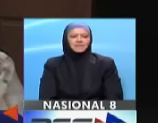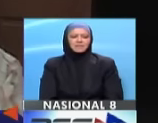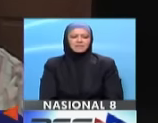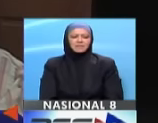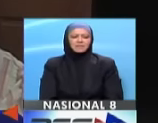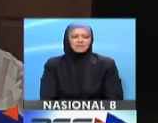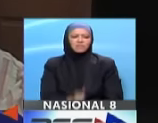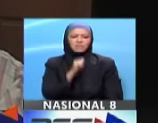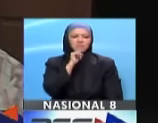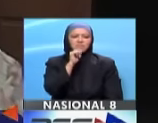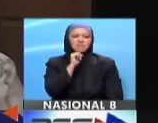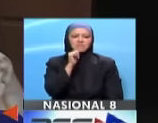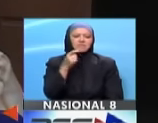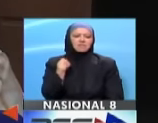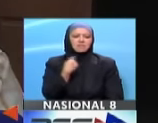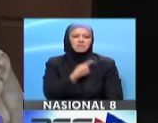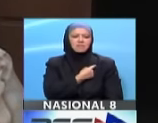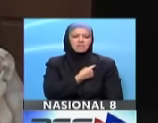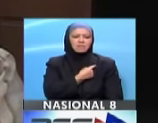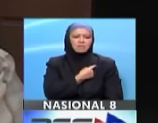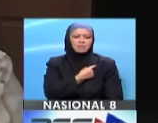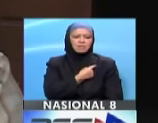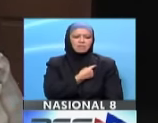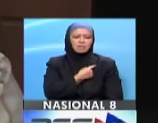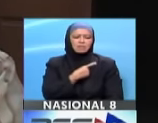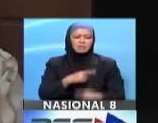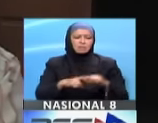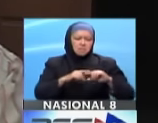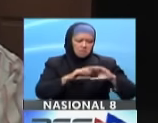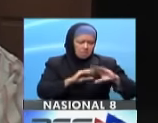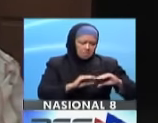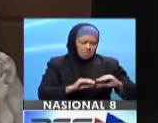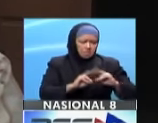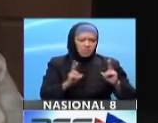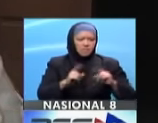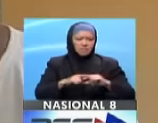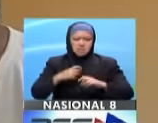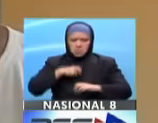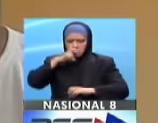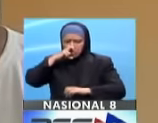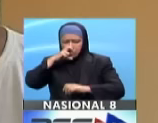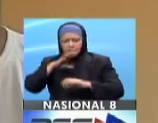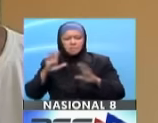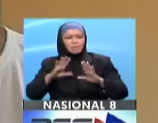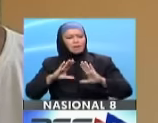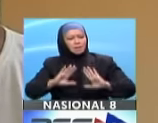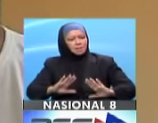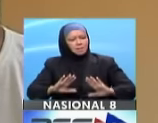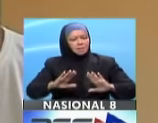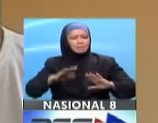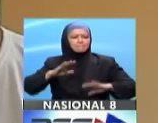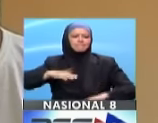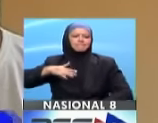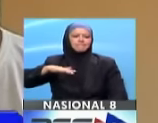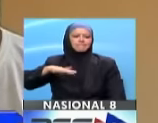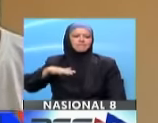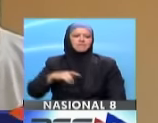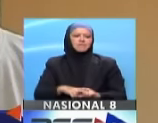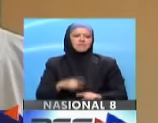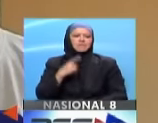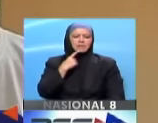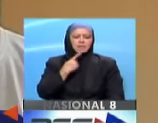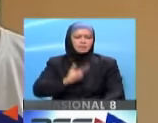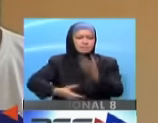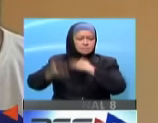Bukan kata kita masuk dengan keras, dengan lembut sangat, orang kata apa, sederhana. Waktu dulu, orang kata kalau terakat pisau